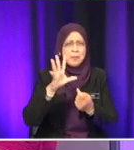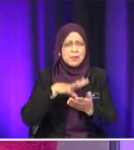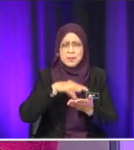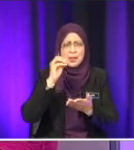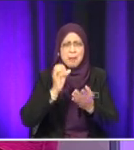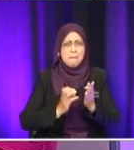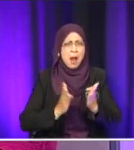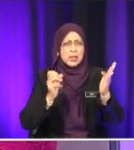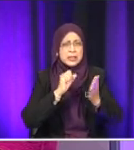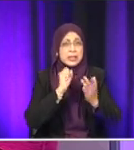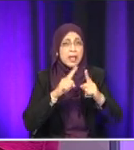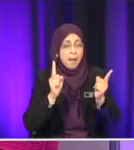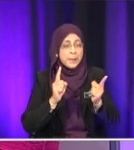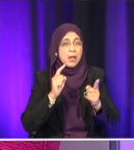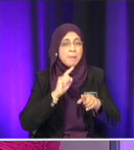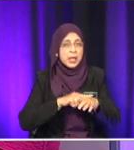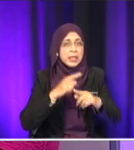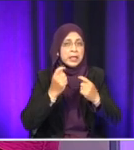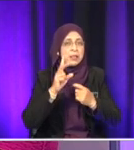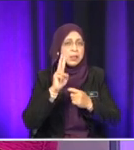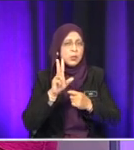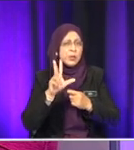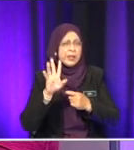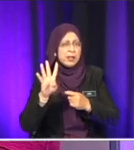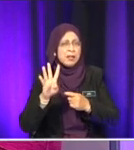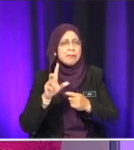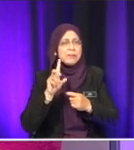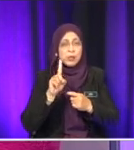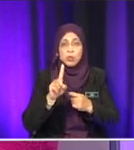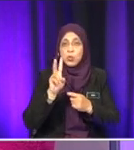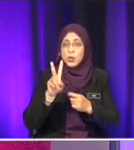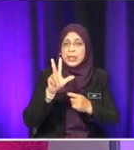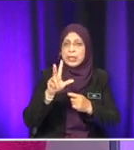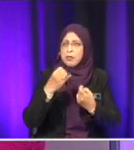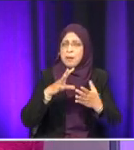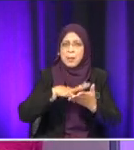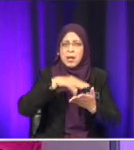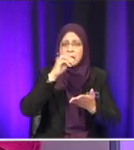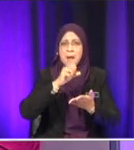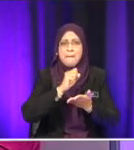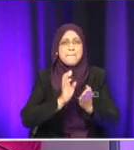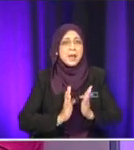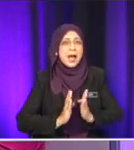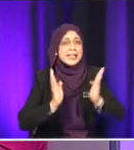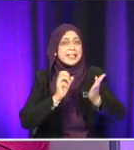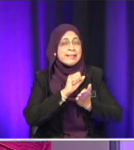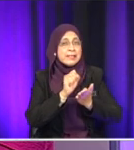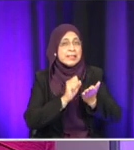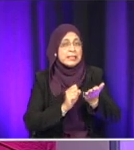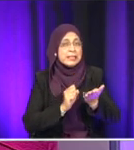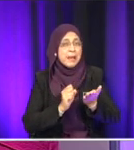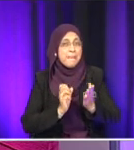tapi murid sudah menguasai macam mana kita tidak tahu bahwa